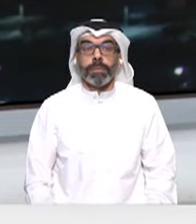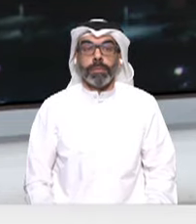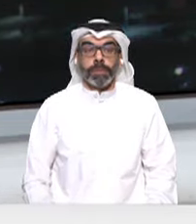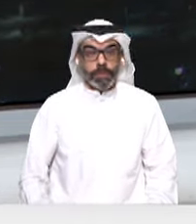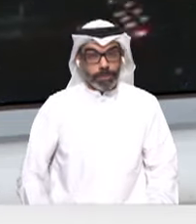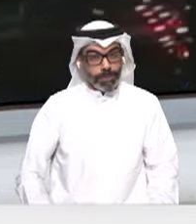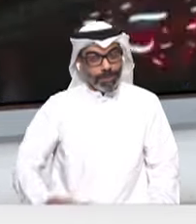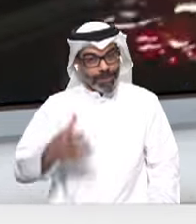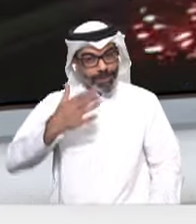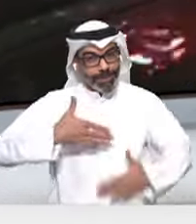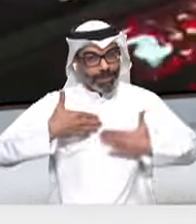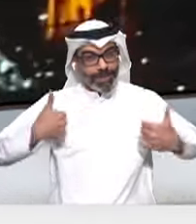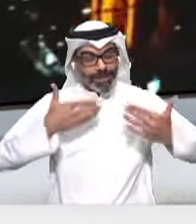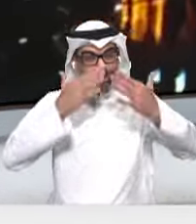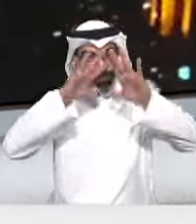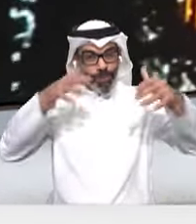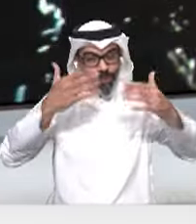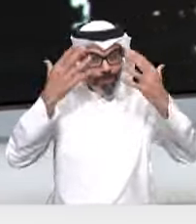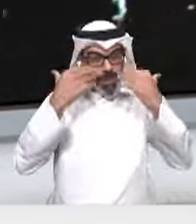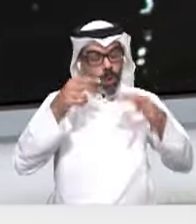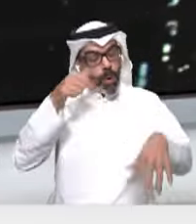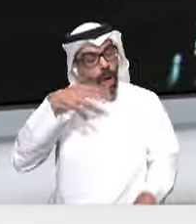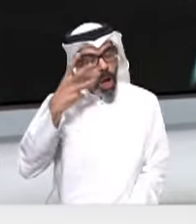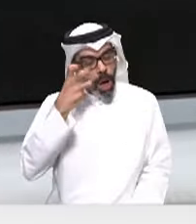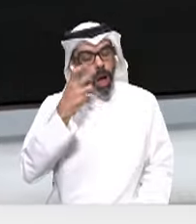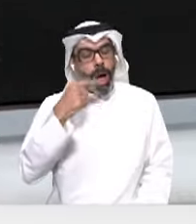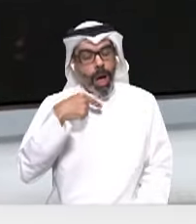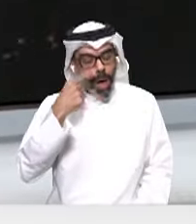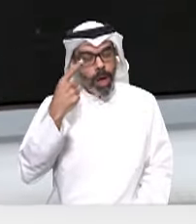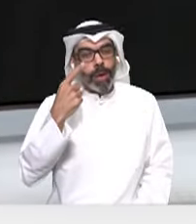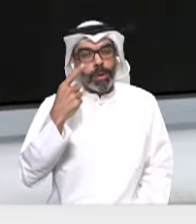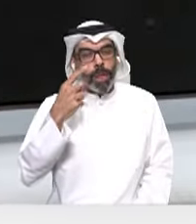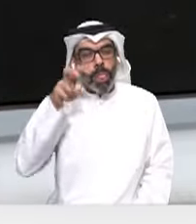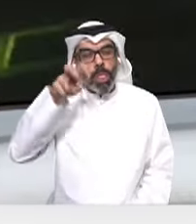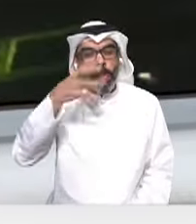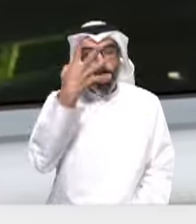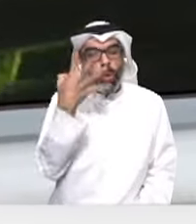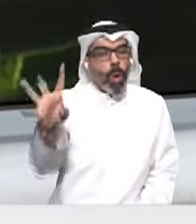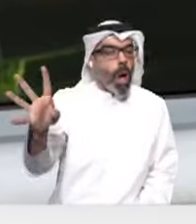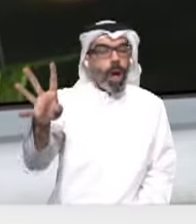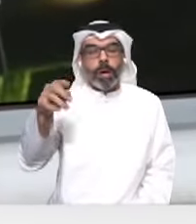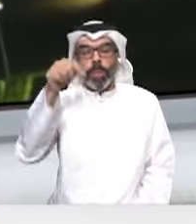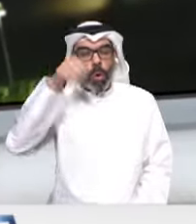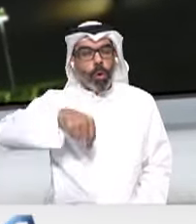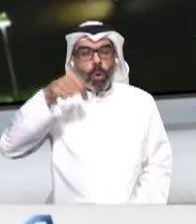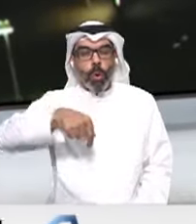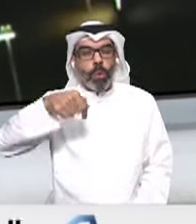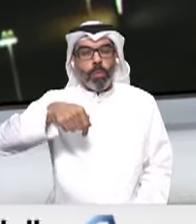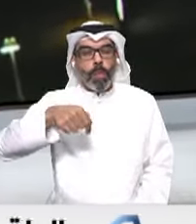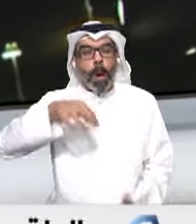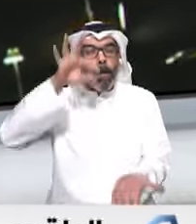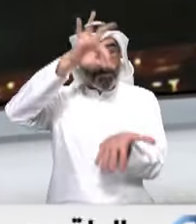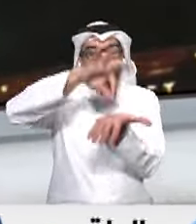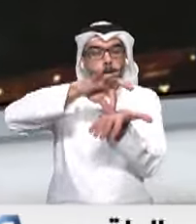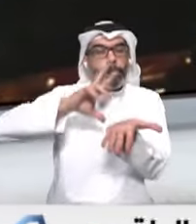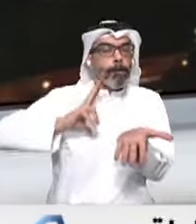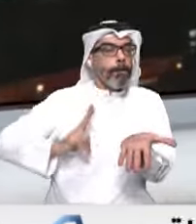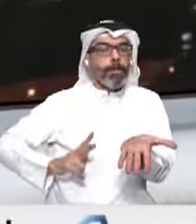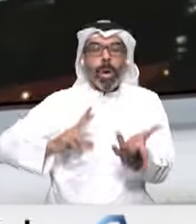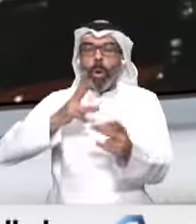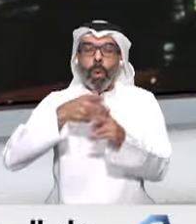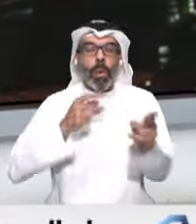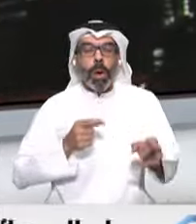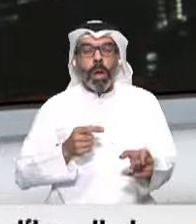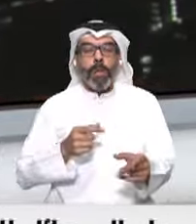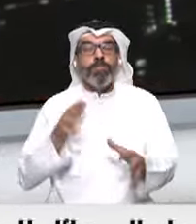اسعد الله اوقاتكم اعزائي المشاهدين اجواء حاره سجلت ال 48 درجه مئويه اليوم في مدينه الكويت الموسم سهيل